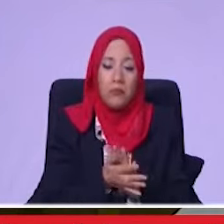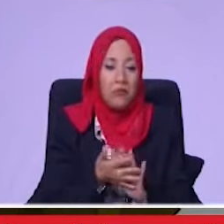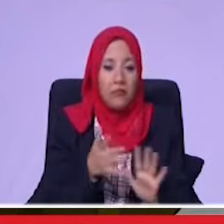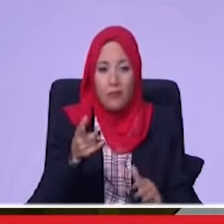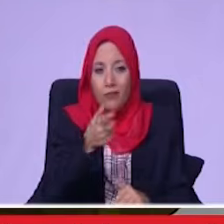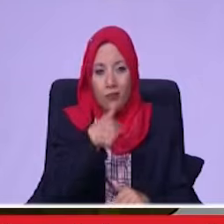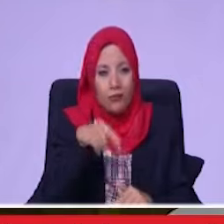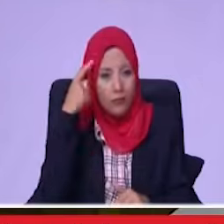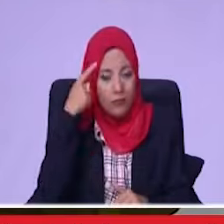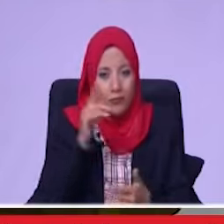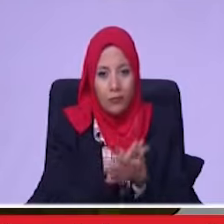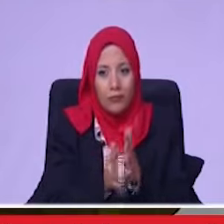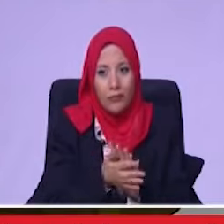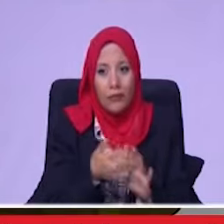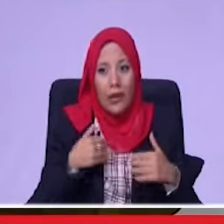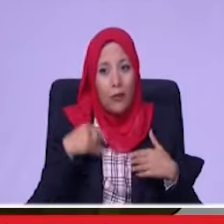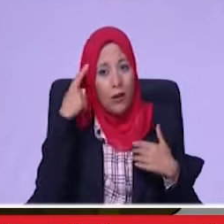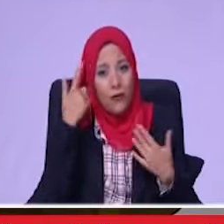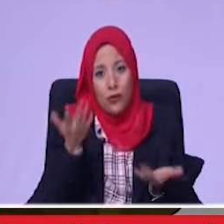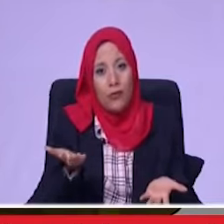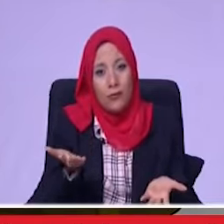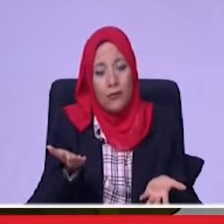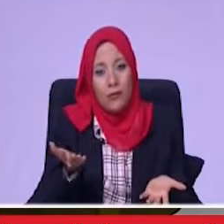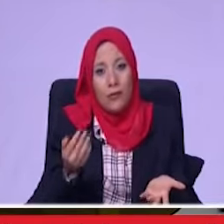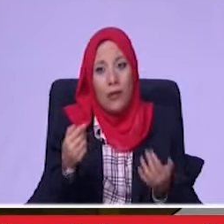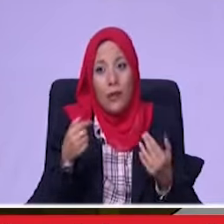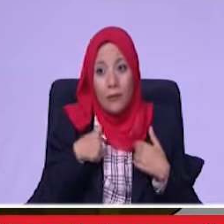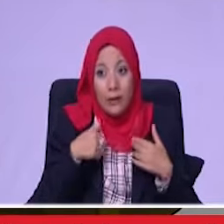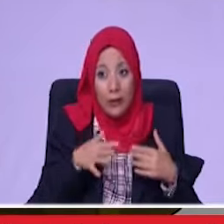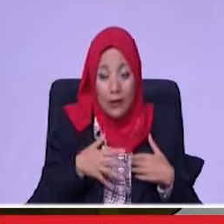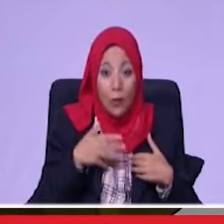يعني انا لست بعالم، لكن انا بالتاكيد قدام حاله